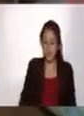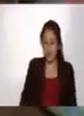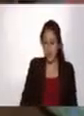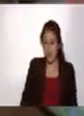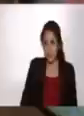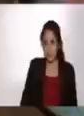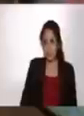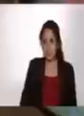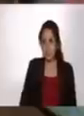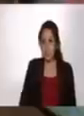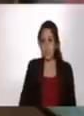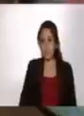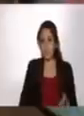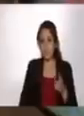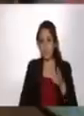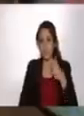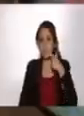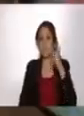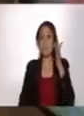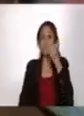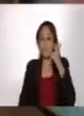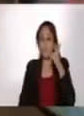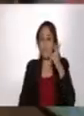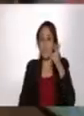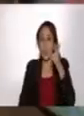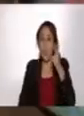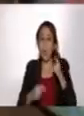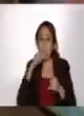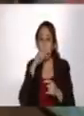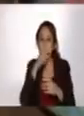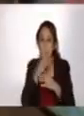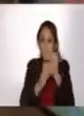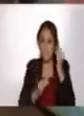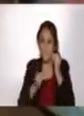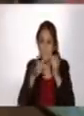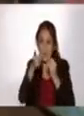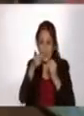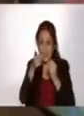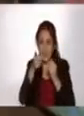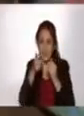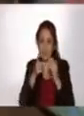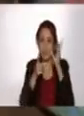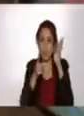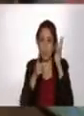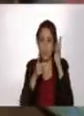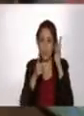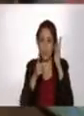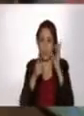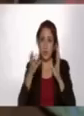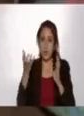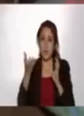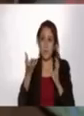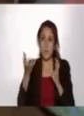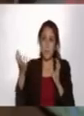وكشفت بعد كده ان اخوه اغتصب بنتي، وهو خش عليه الاب اغتصب بنتي وخبطها